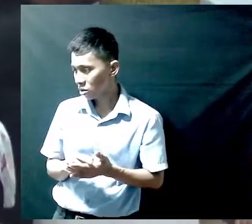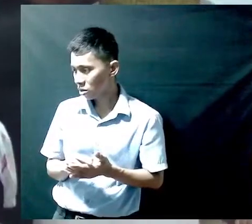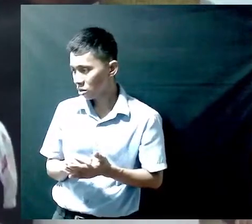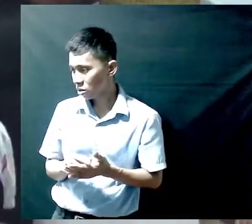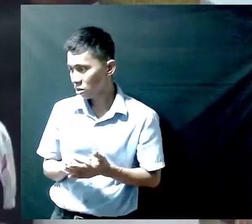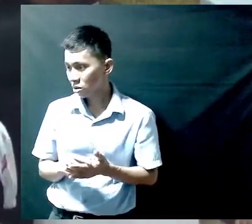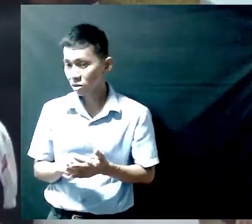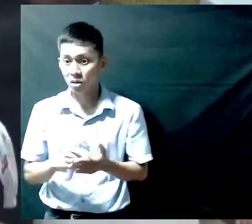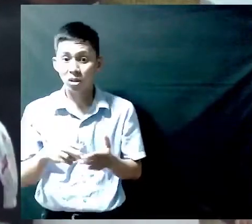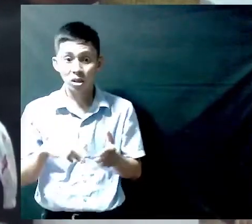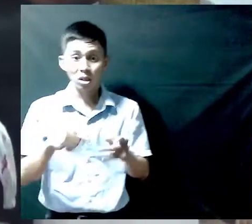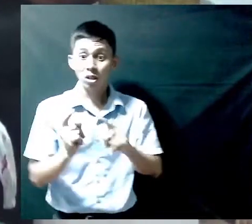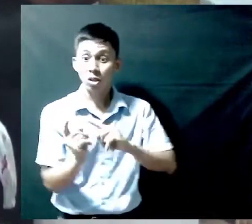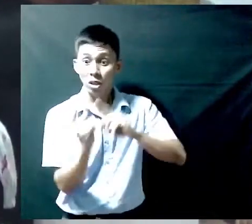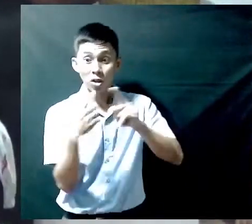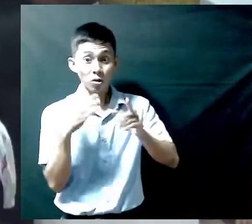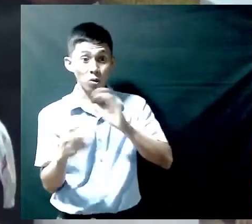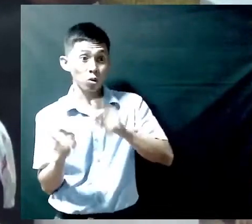back.